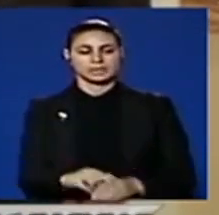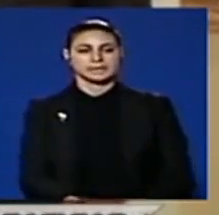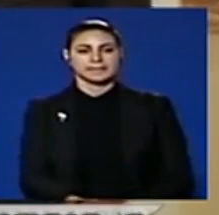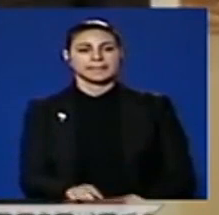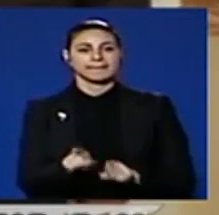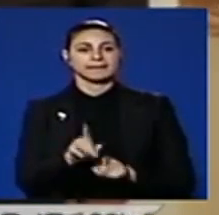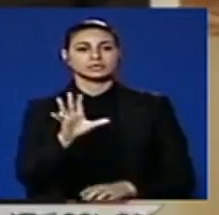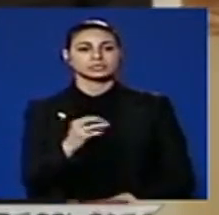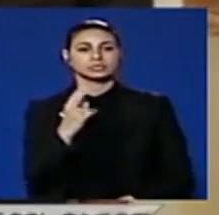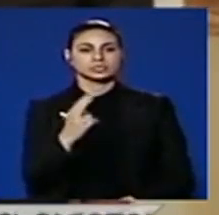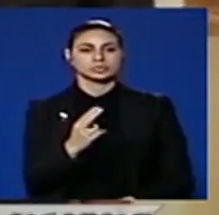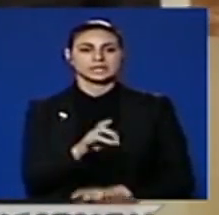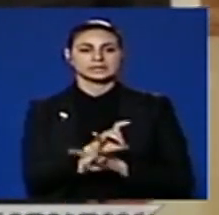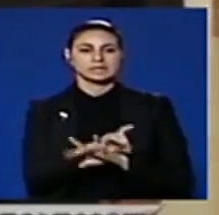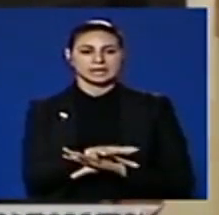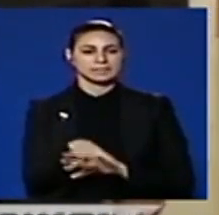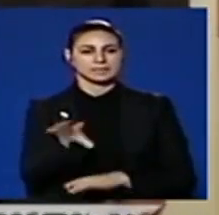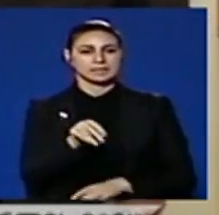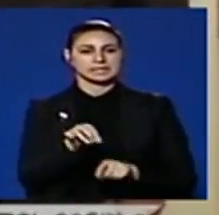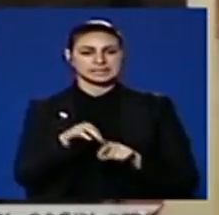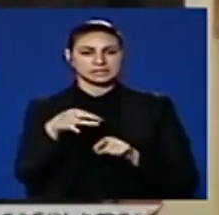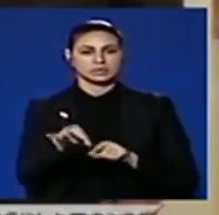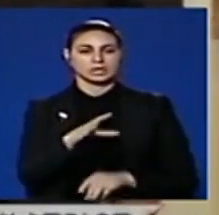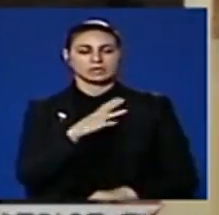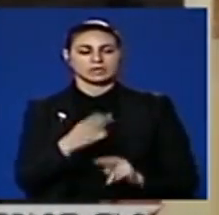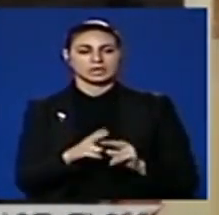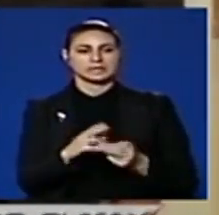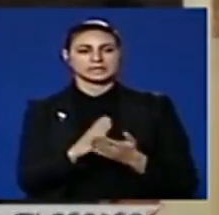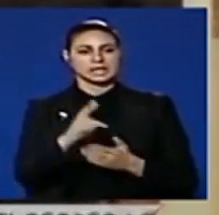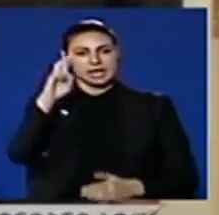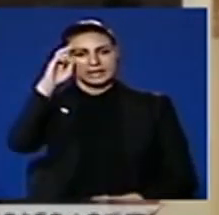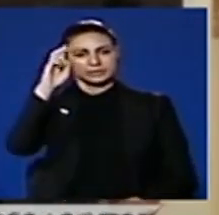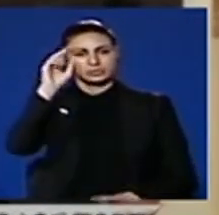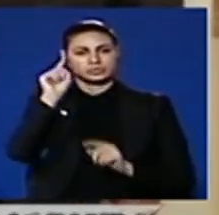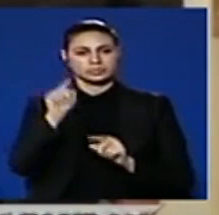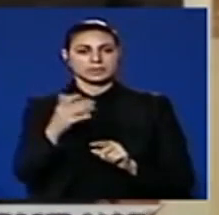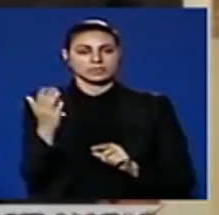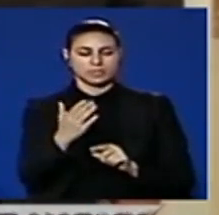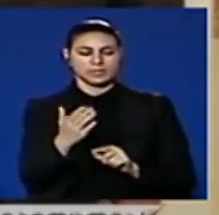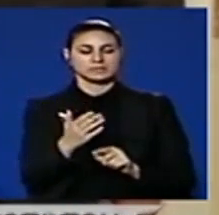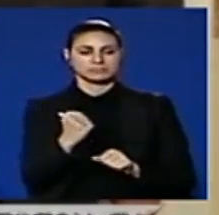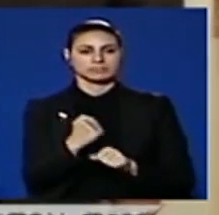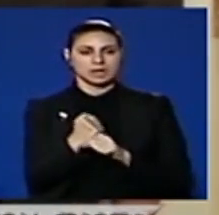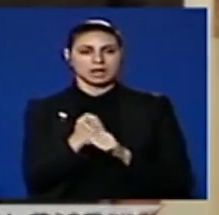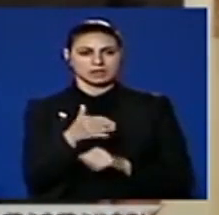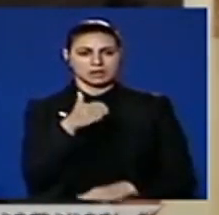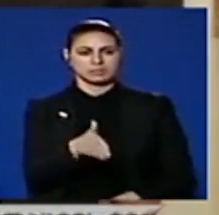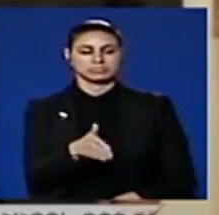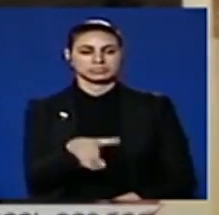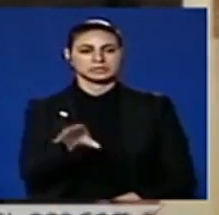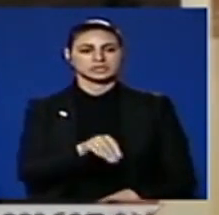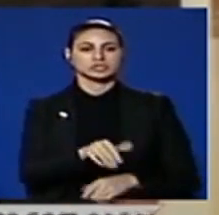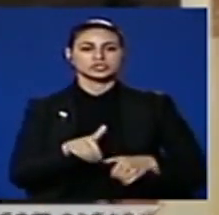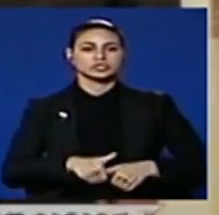სოციალურად დაუცველების მიმართ ზეწოლის განხორციელება. Ეს არის ხელისუფლება, რომელიც კადრულობს, რომ ადამიანებს, რომლებიც